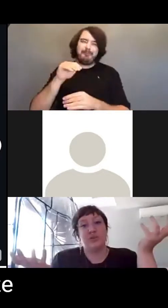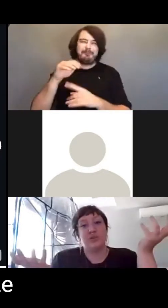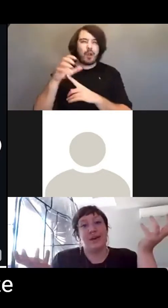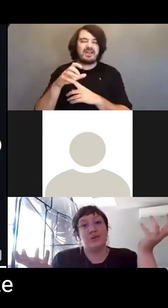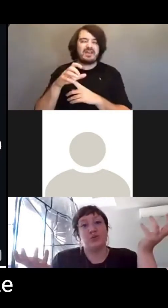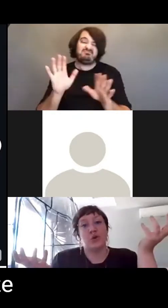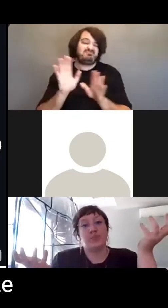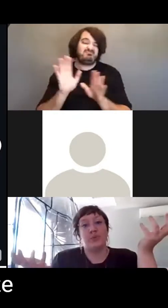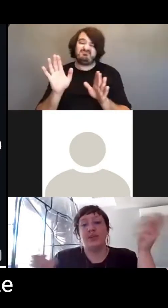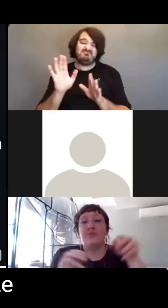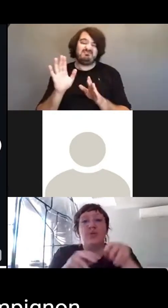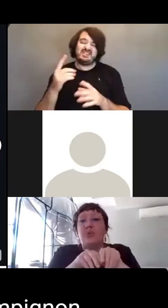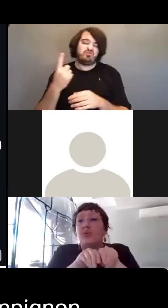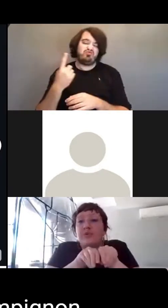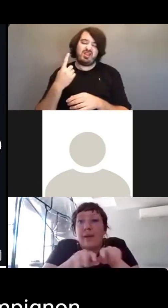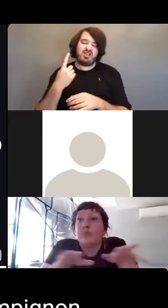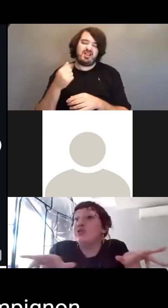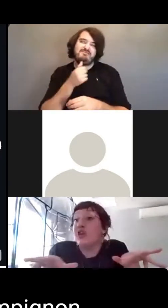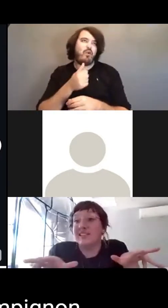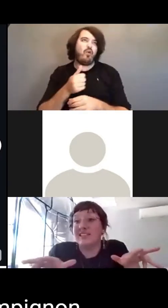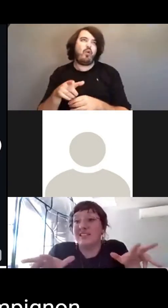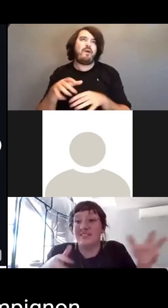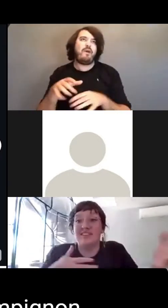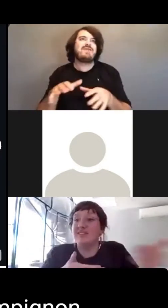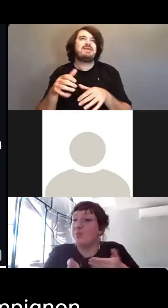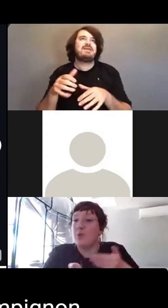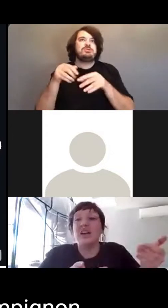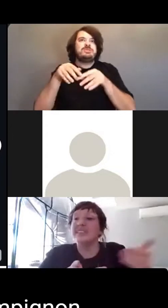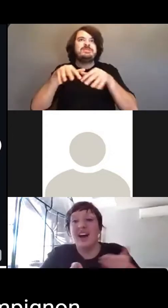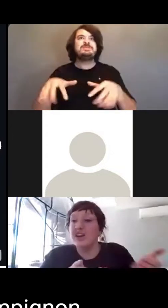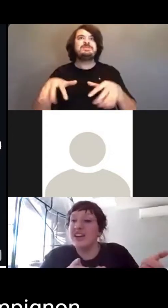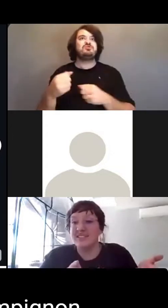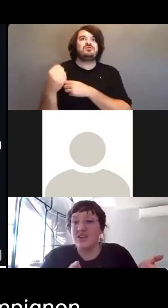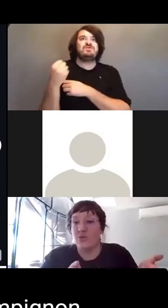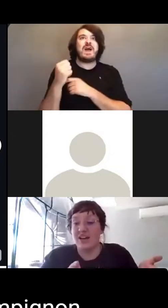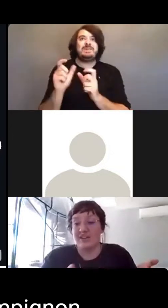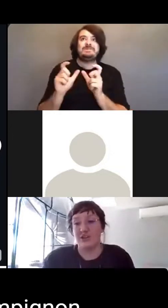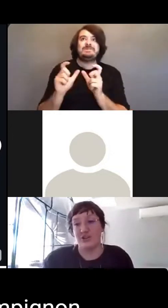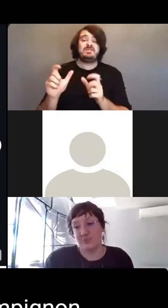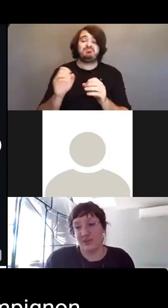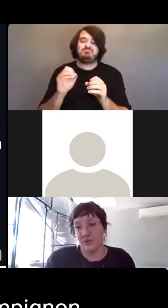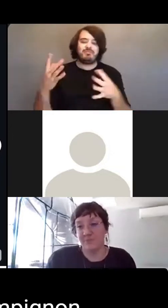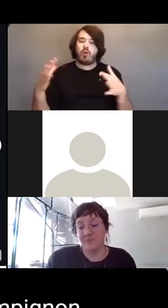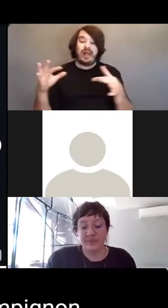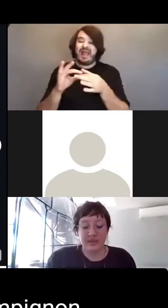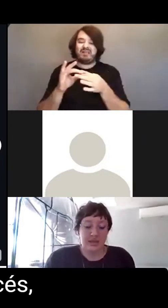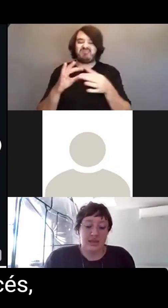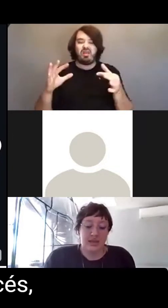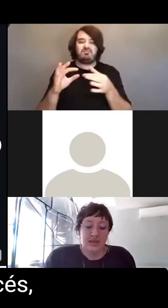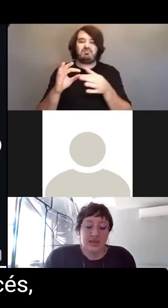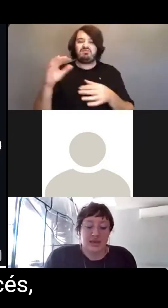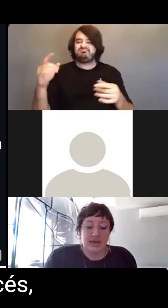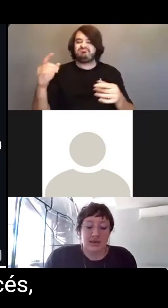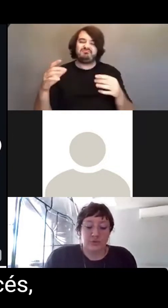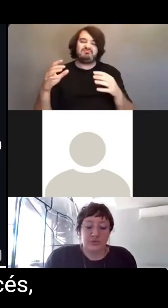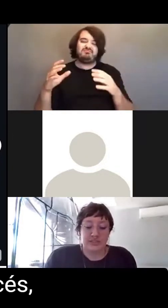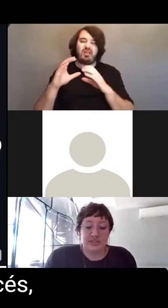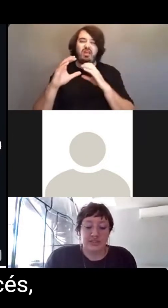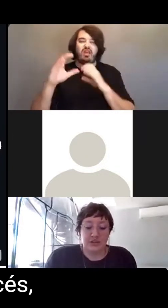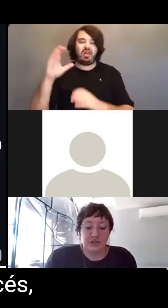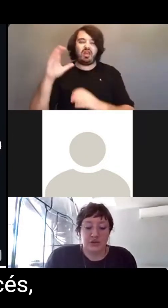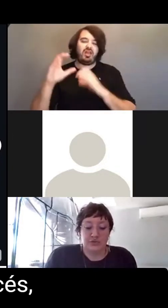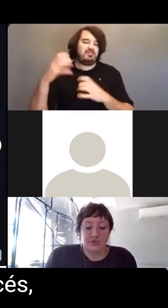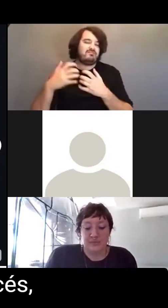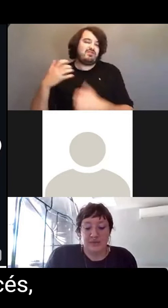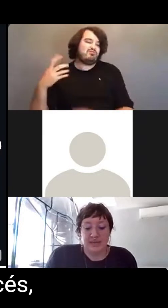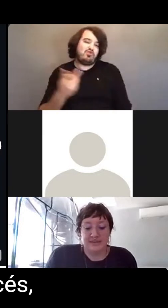ça lui ajoutera pas. Il va pas faire plus de racines. Il va pas rentrer en relation avec le champignon. Et aussi,